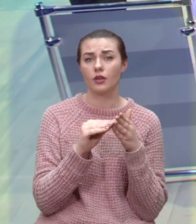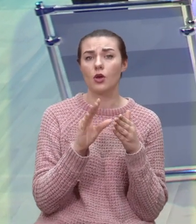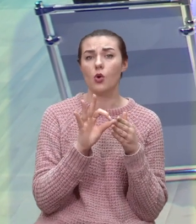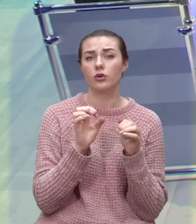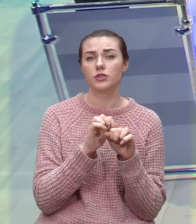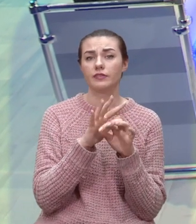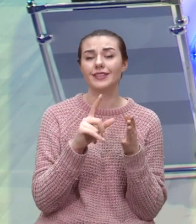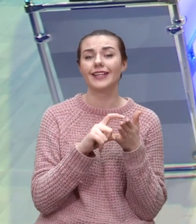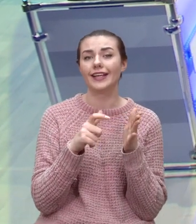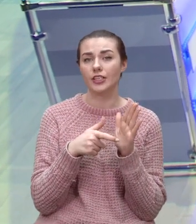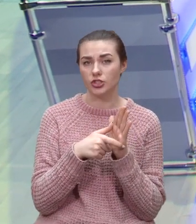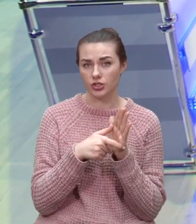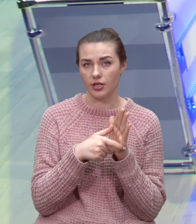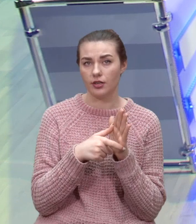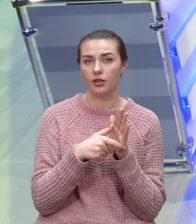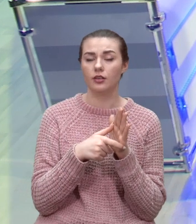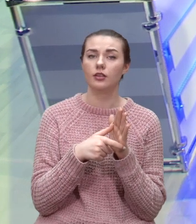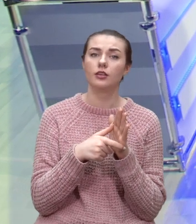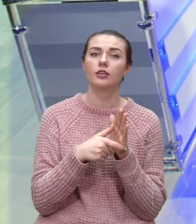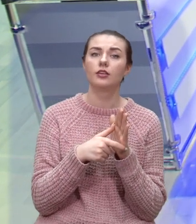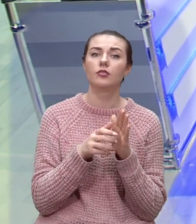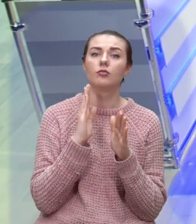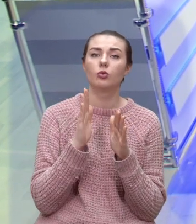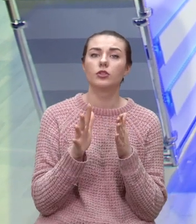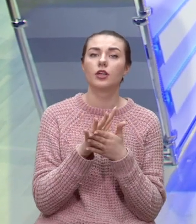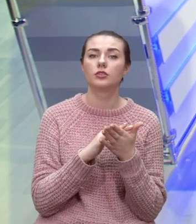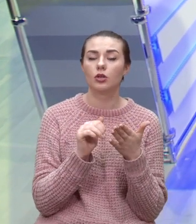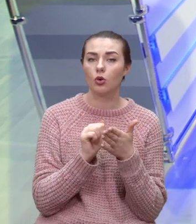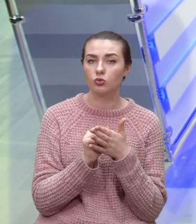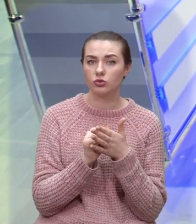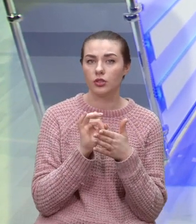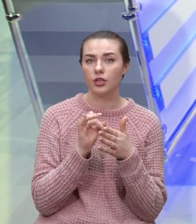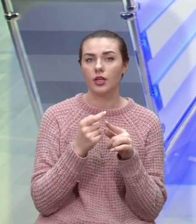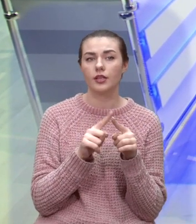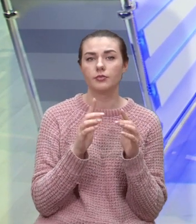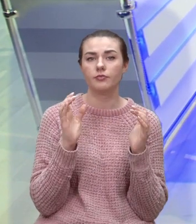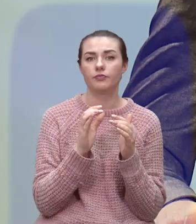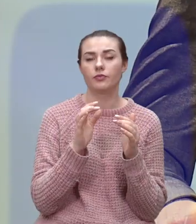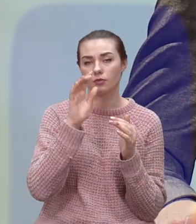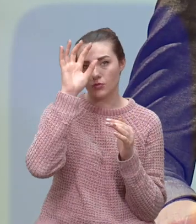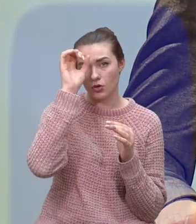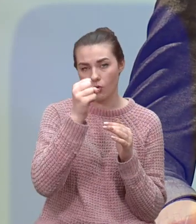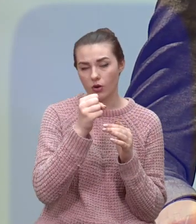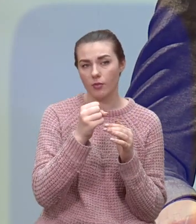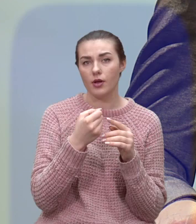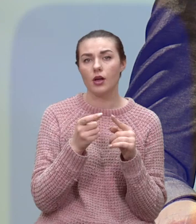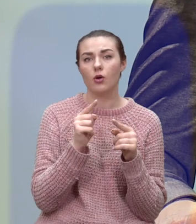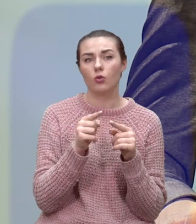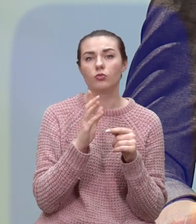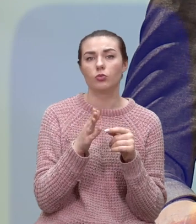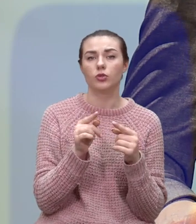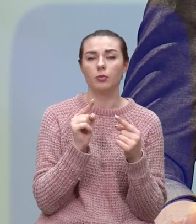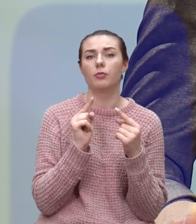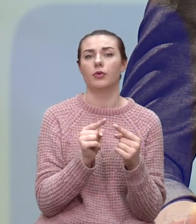идет о святилище теле святилища будет разрушена этим небольшим рогом он